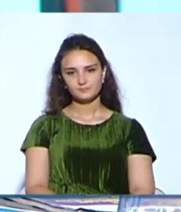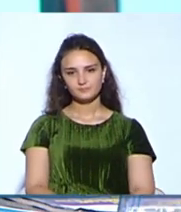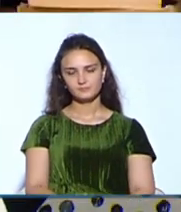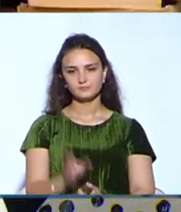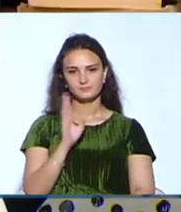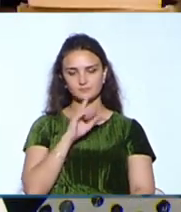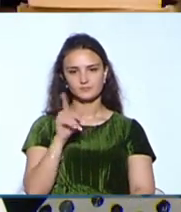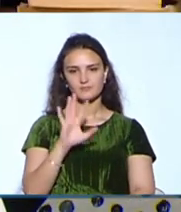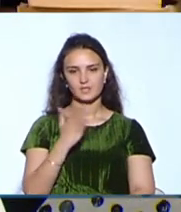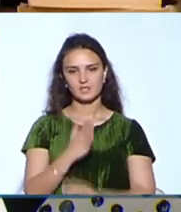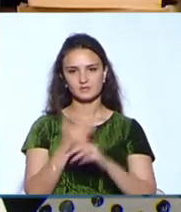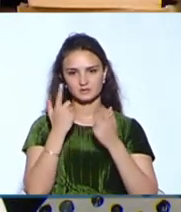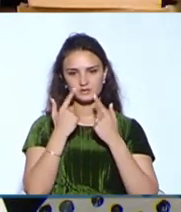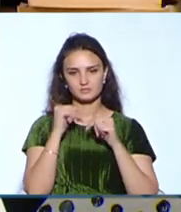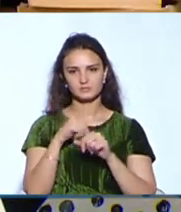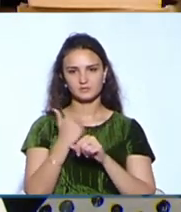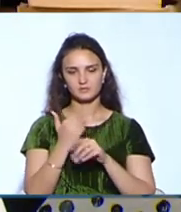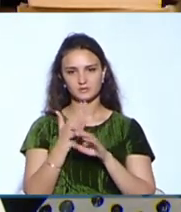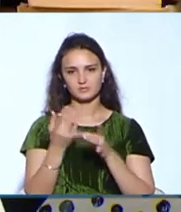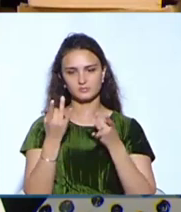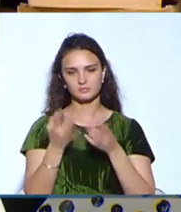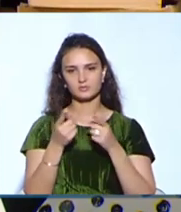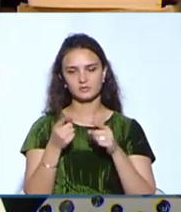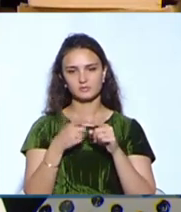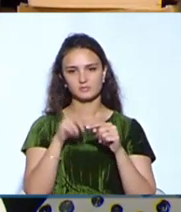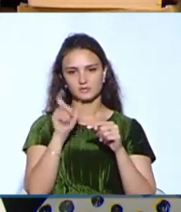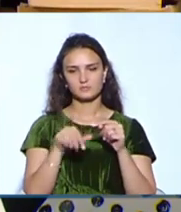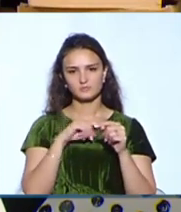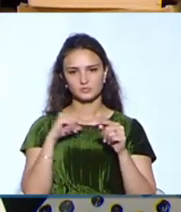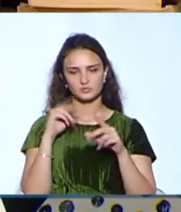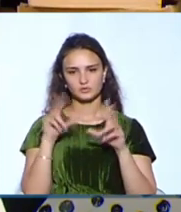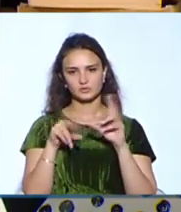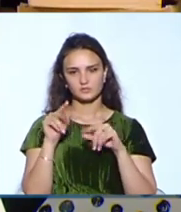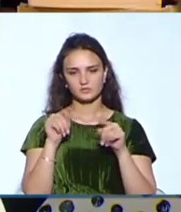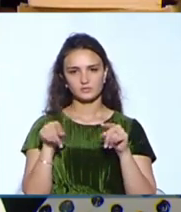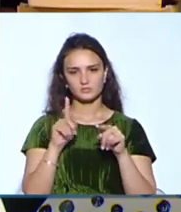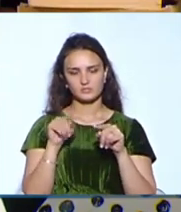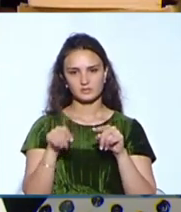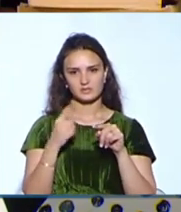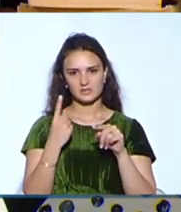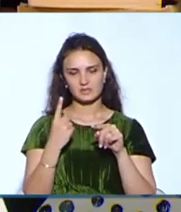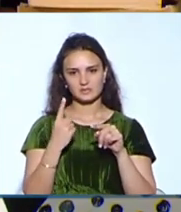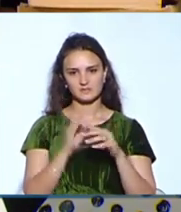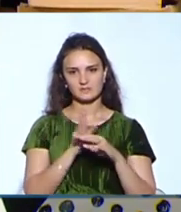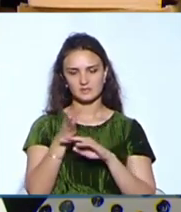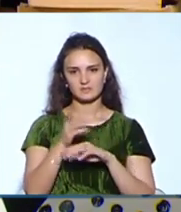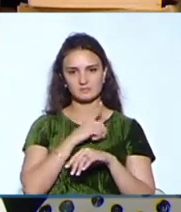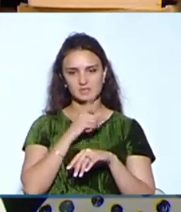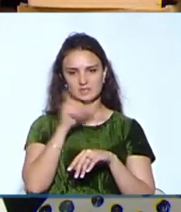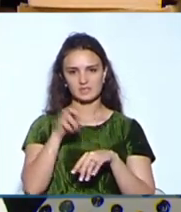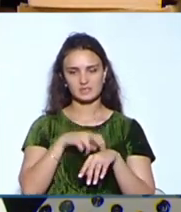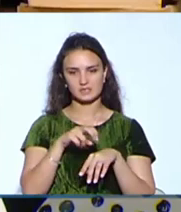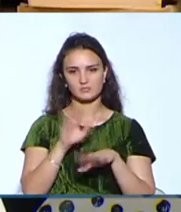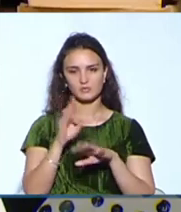დედას არ აქვს სატირულად საქმე, მთავარი არის უბრალოდ ამ ადამიანმა ჩათვალოს, რომ ერთი ვიზიტი სპეციალისტთან,